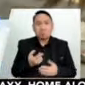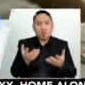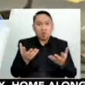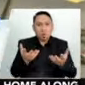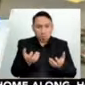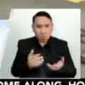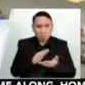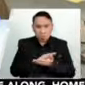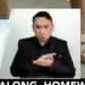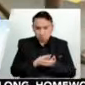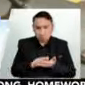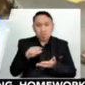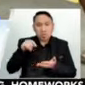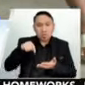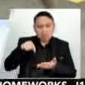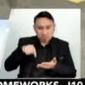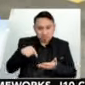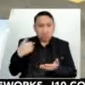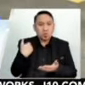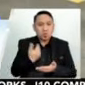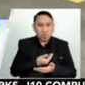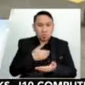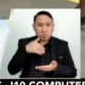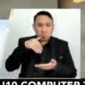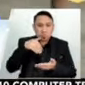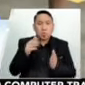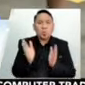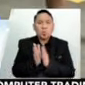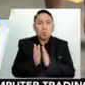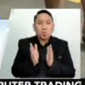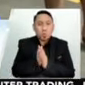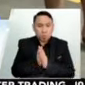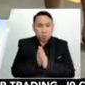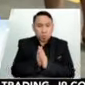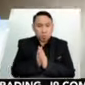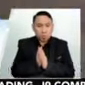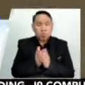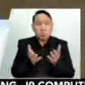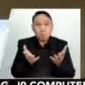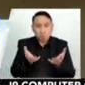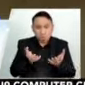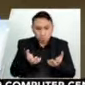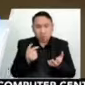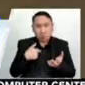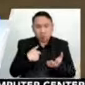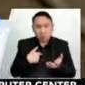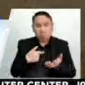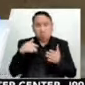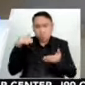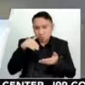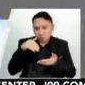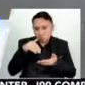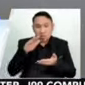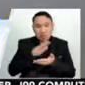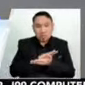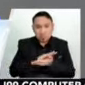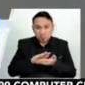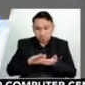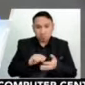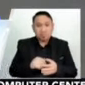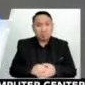aming pinagpa-aaralan. Gusto po mag-aaral ng malinis. Dito sa Malabon Elementary School